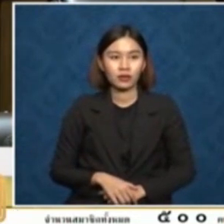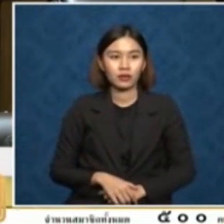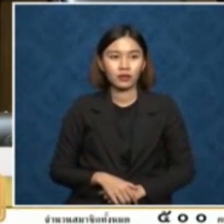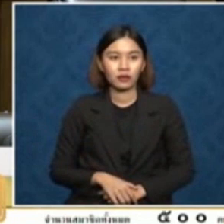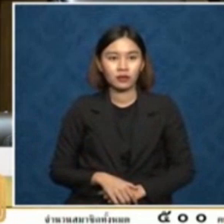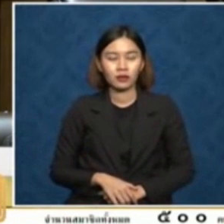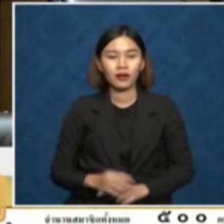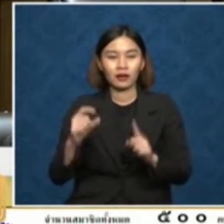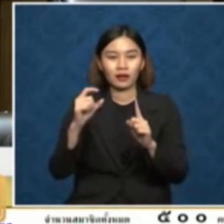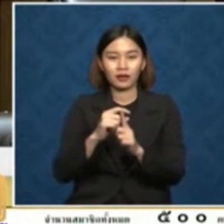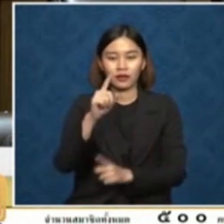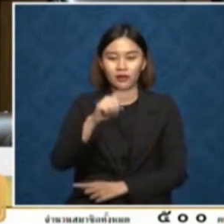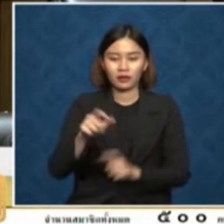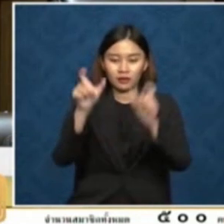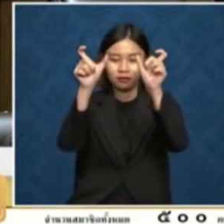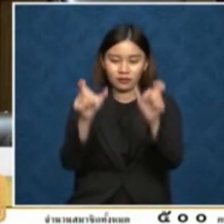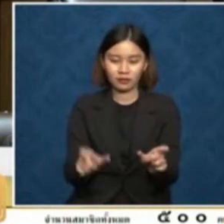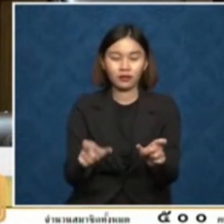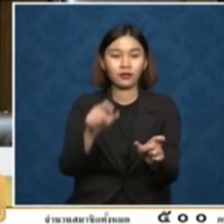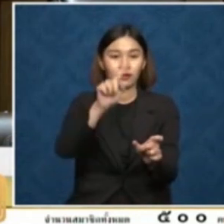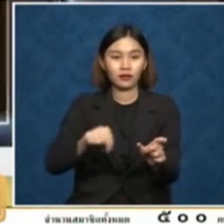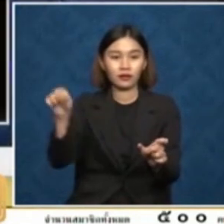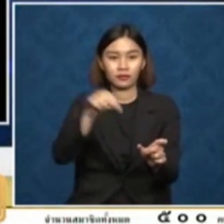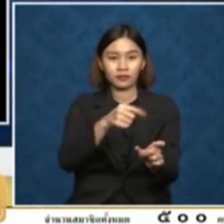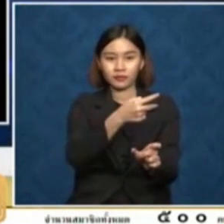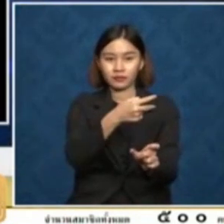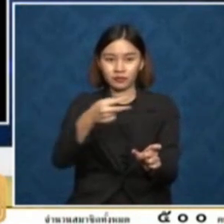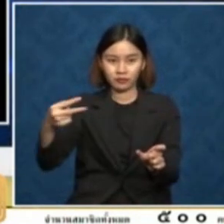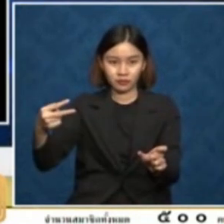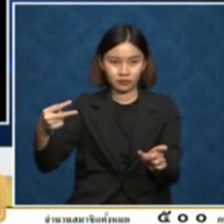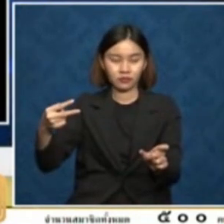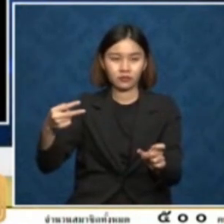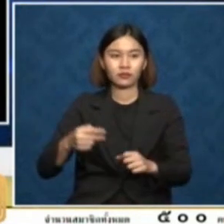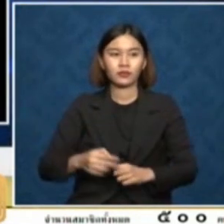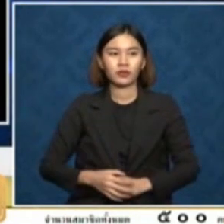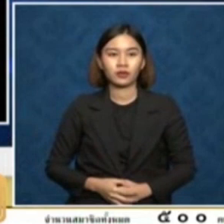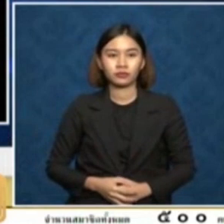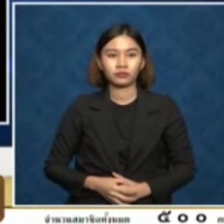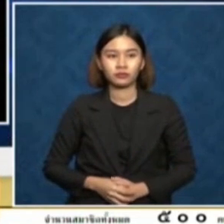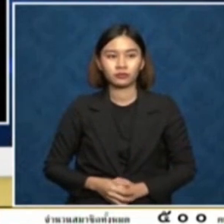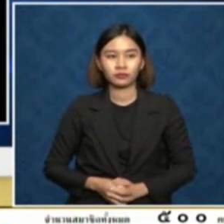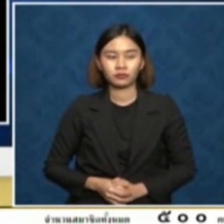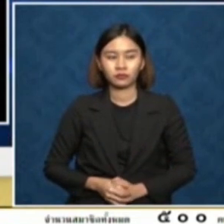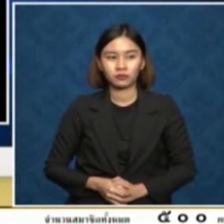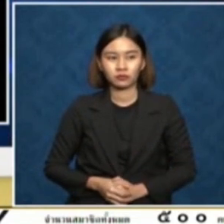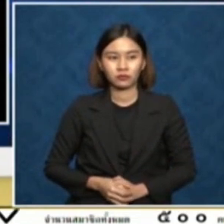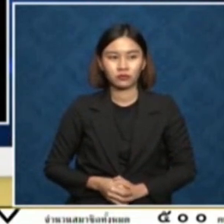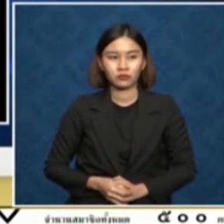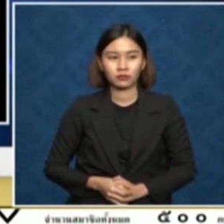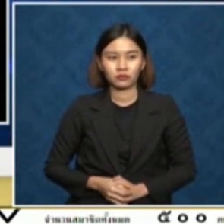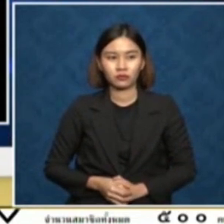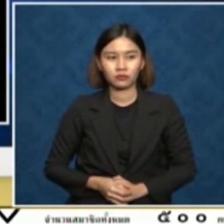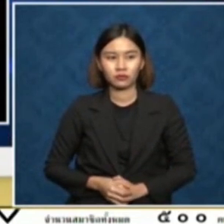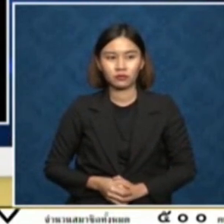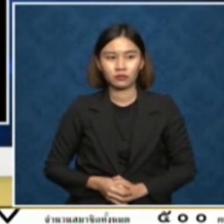นี้พร้อมที่จะโอบรับความหลากหลายทางเพศสุดท้ายนะคะที่ฉันอยากฝากคำพูดของมาธาพีจอห์นสันนะคะเป็นวลีน